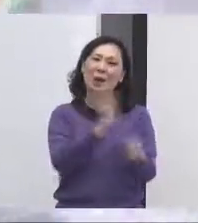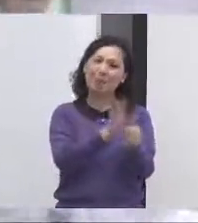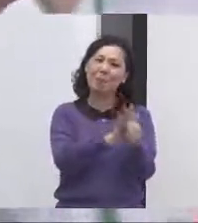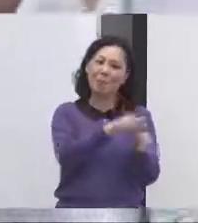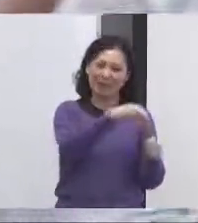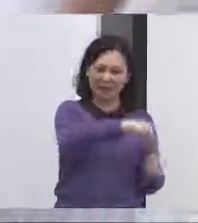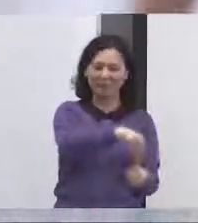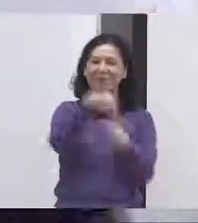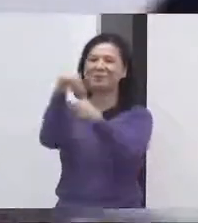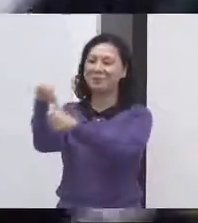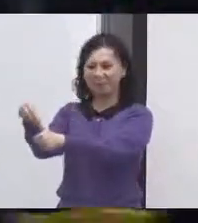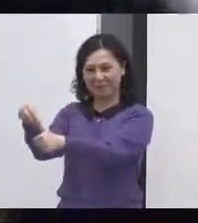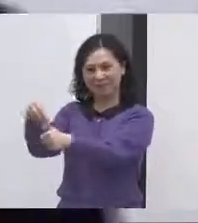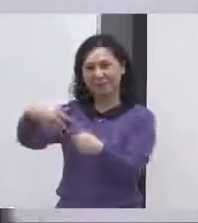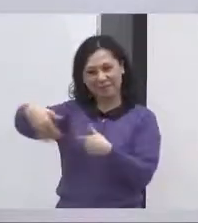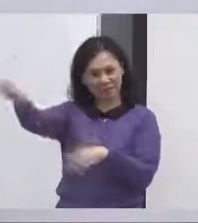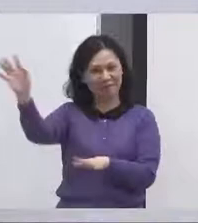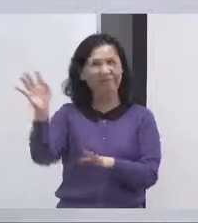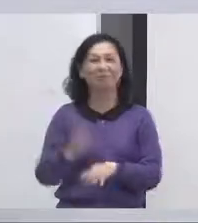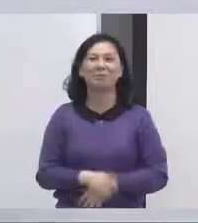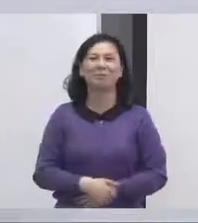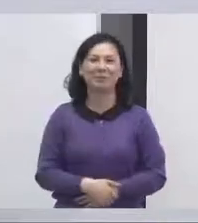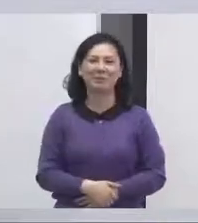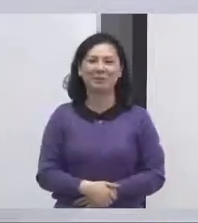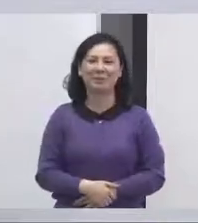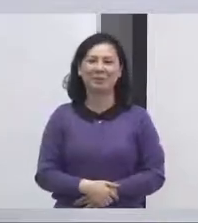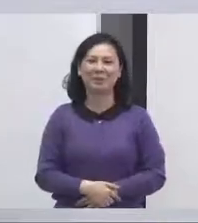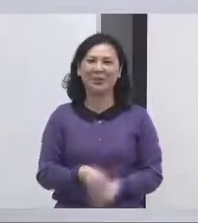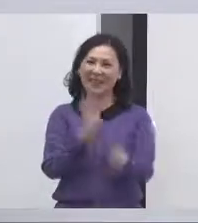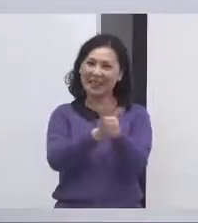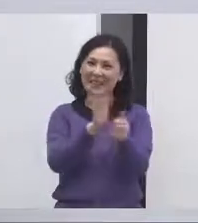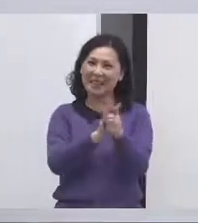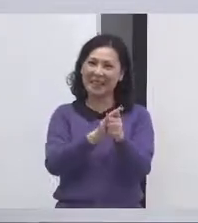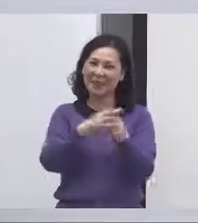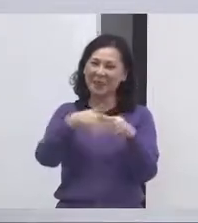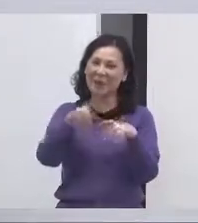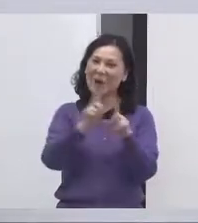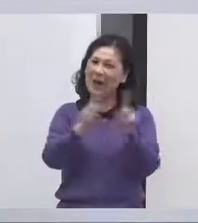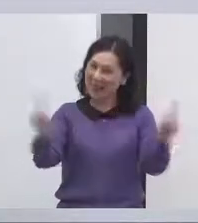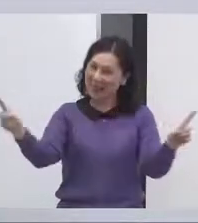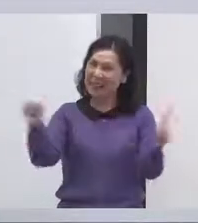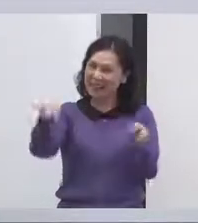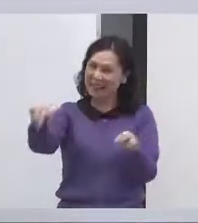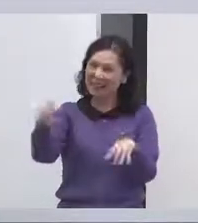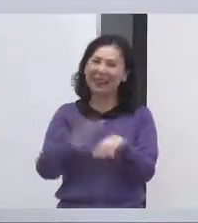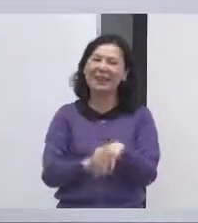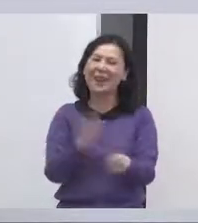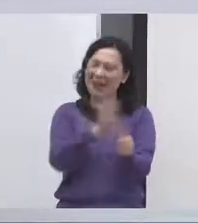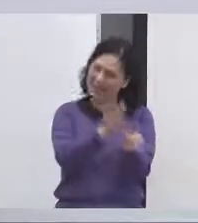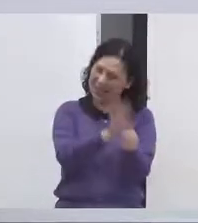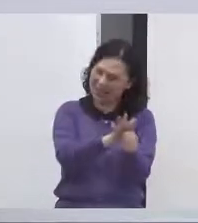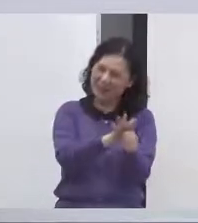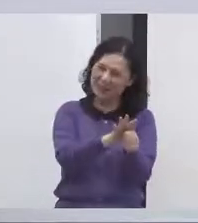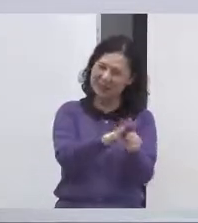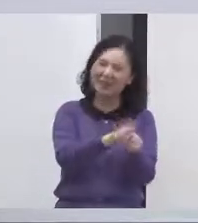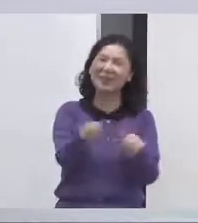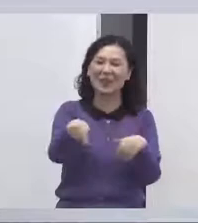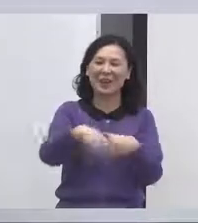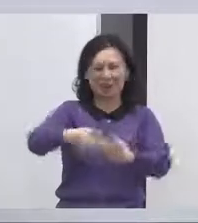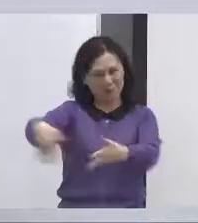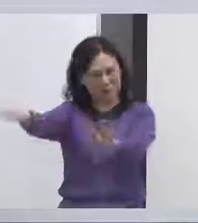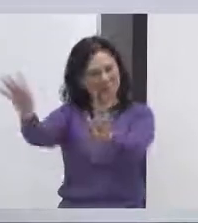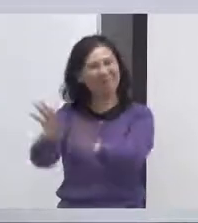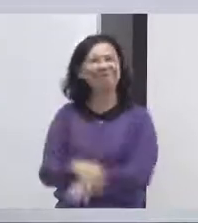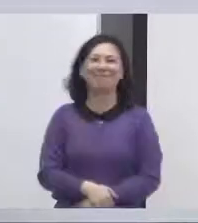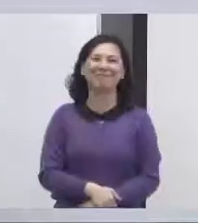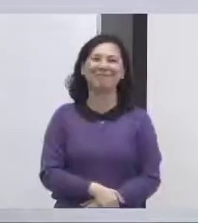协助离开，是我前天在台南酒吧学到的。 协助 大家离开。